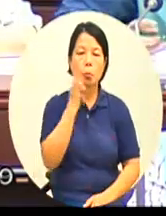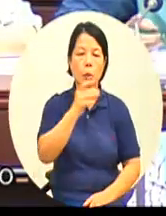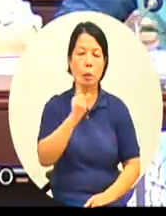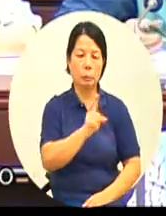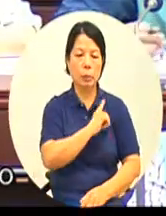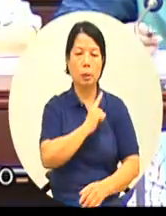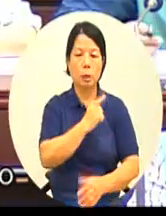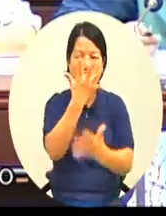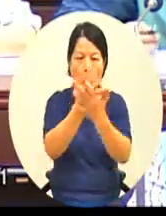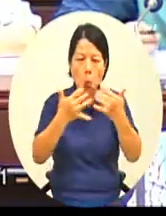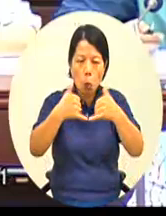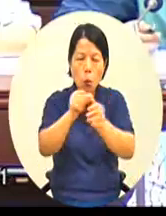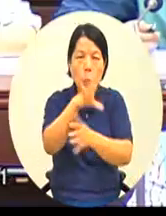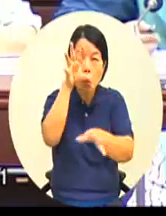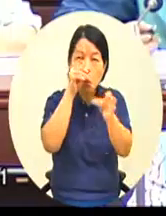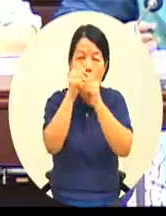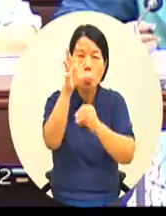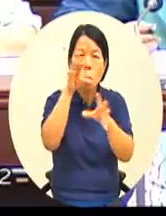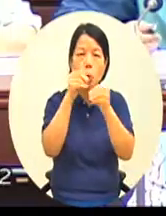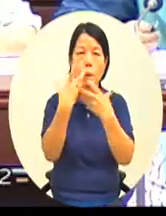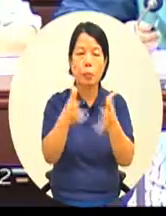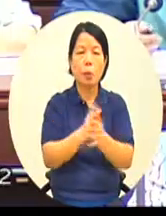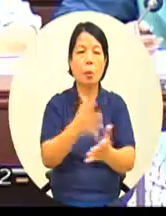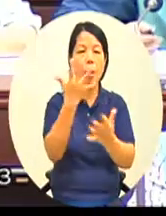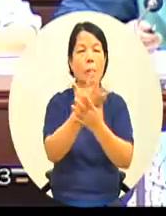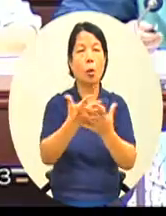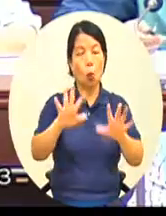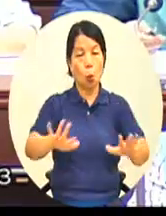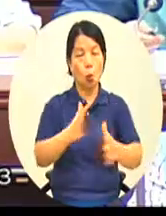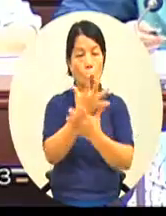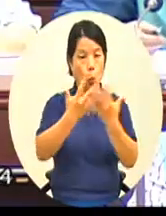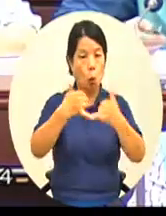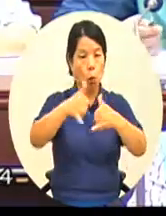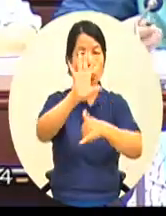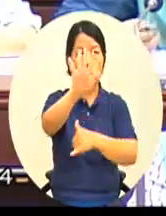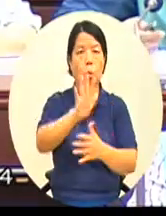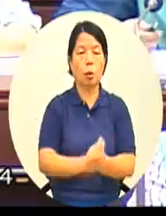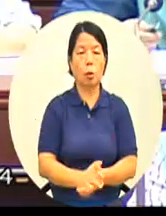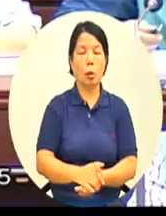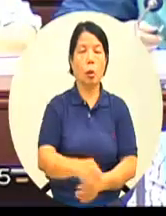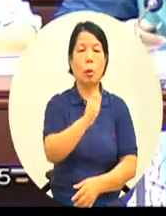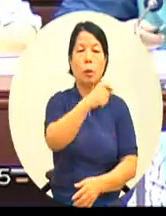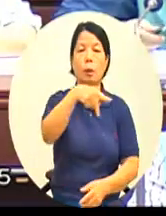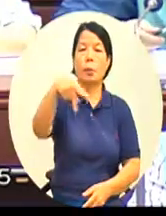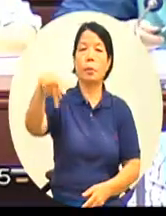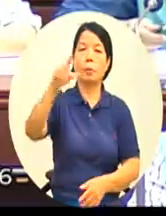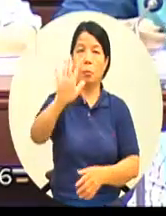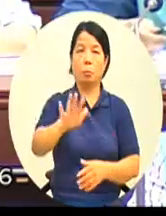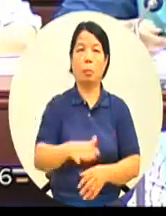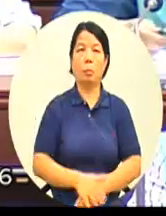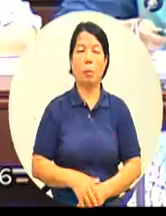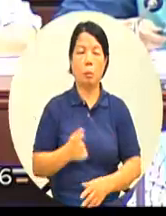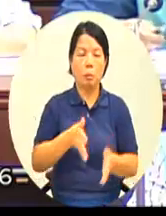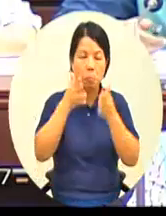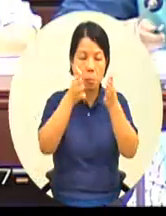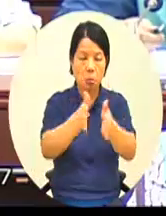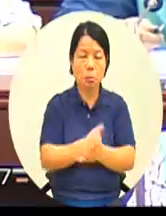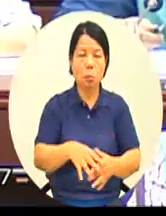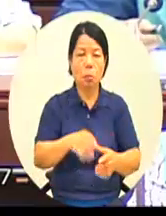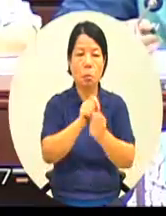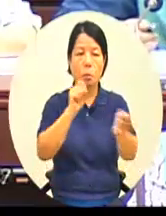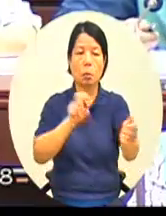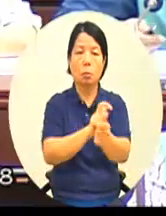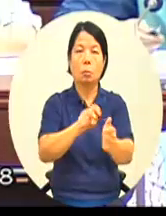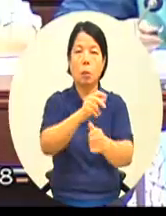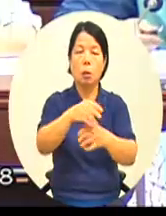资料。虽然说我们常常会讲到我们官网都有啊，现在也都有 APP 啦，像针对长照的部分，卫生局也有